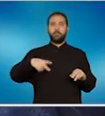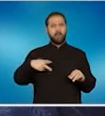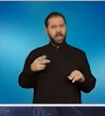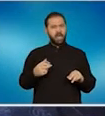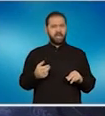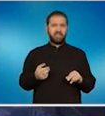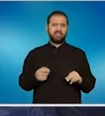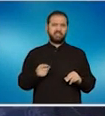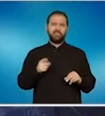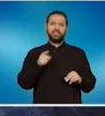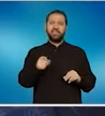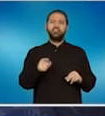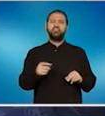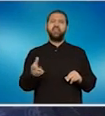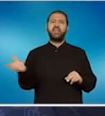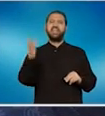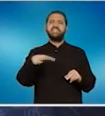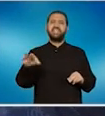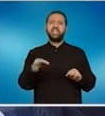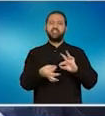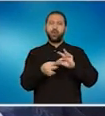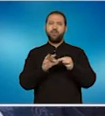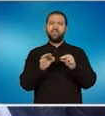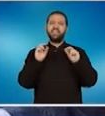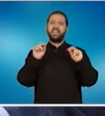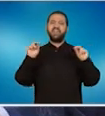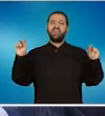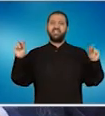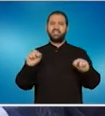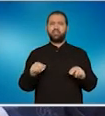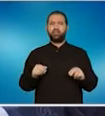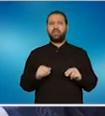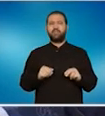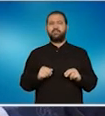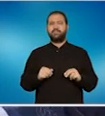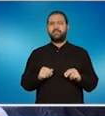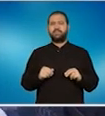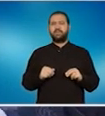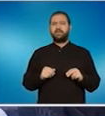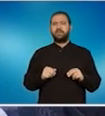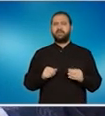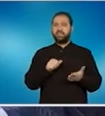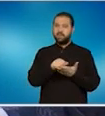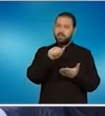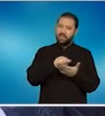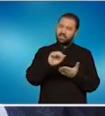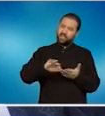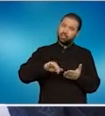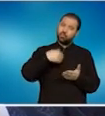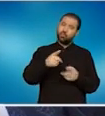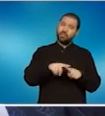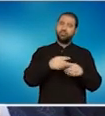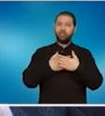10 ani de la trecerea dânsului la Domnul, prefațată de Părintele Profesor Vasile Gordon.